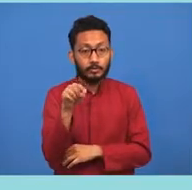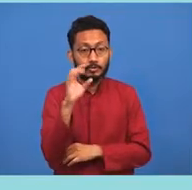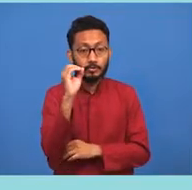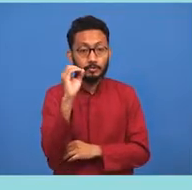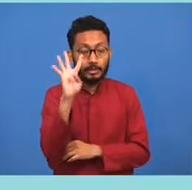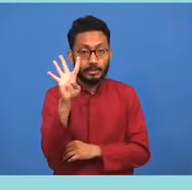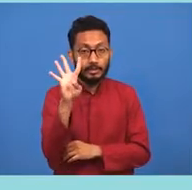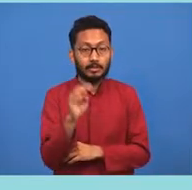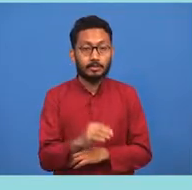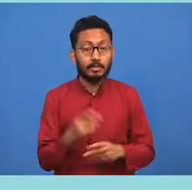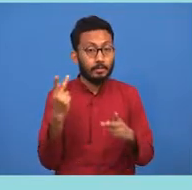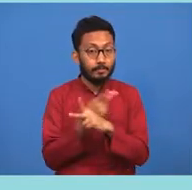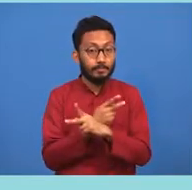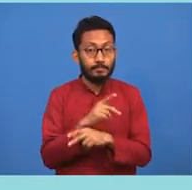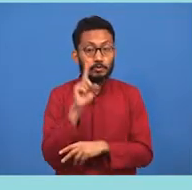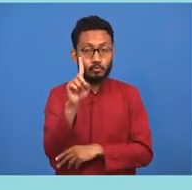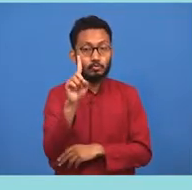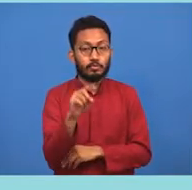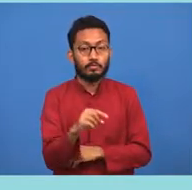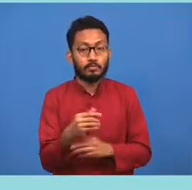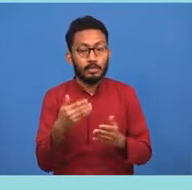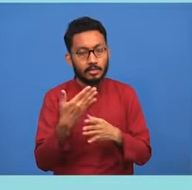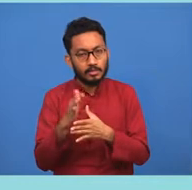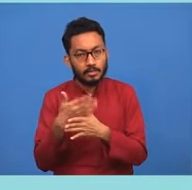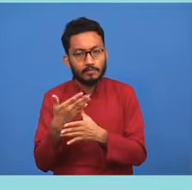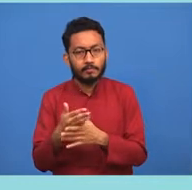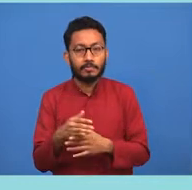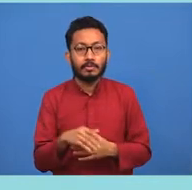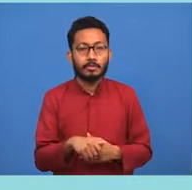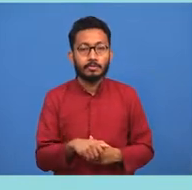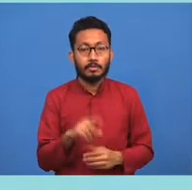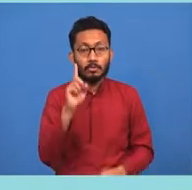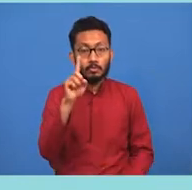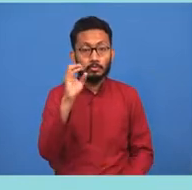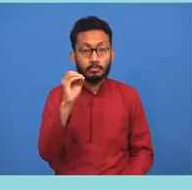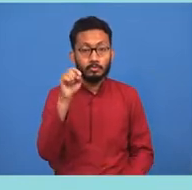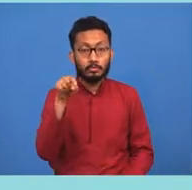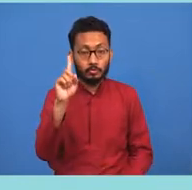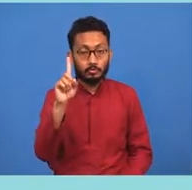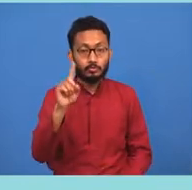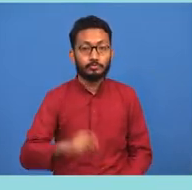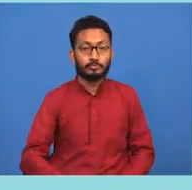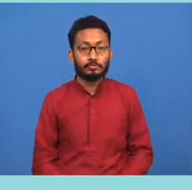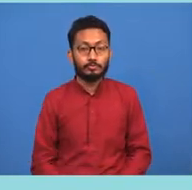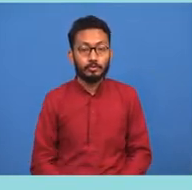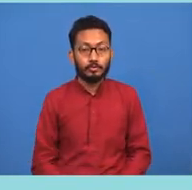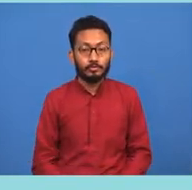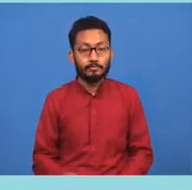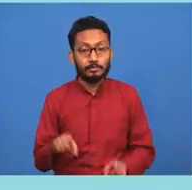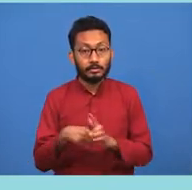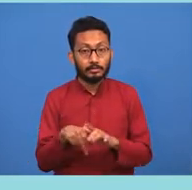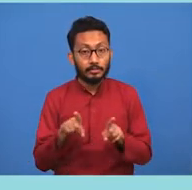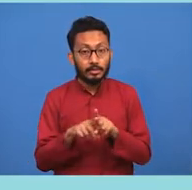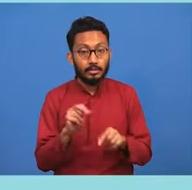5.04 darab 1 bahagi 0.1, iaitu bersamaan